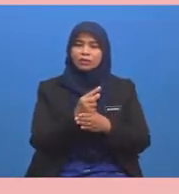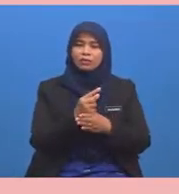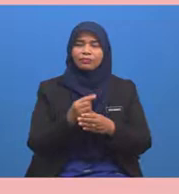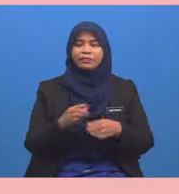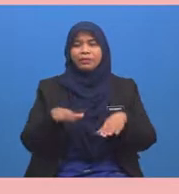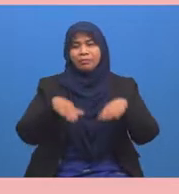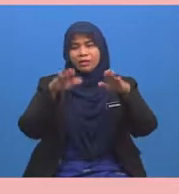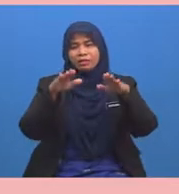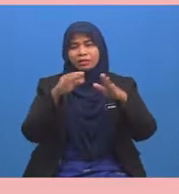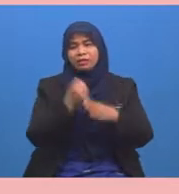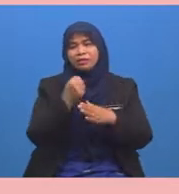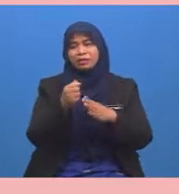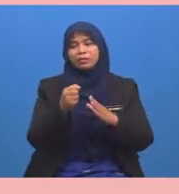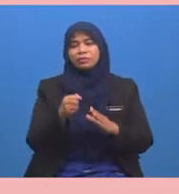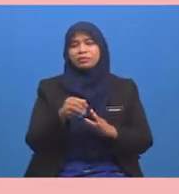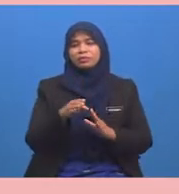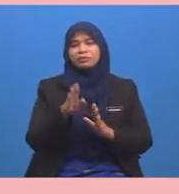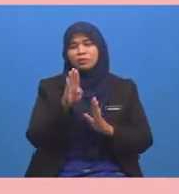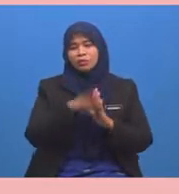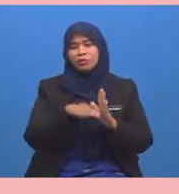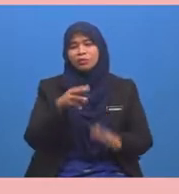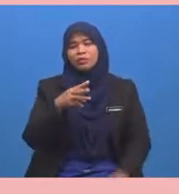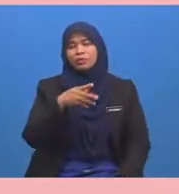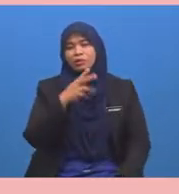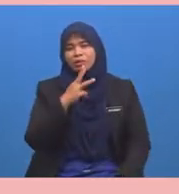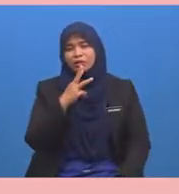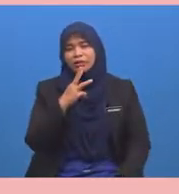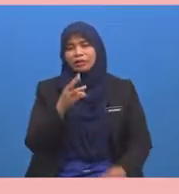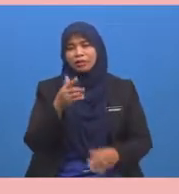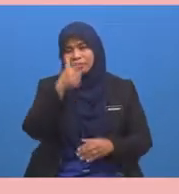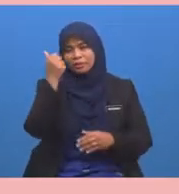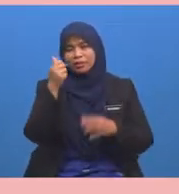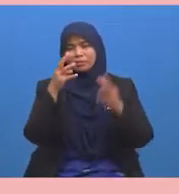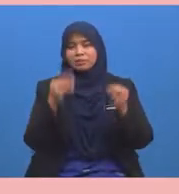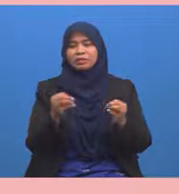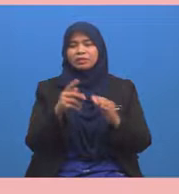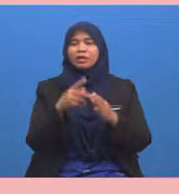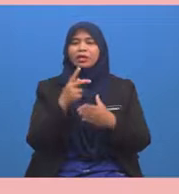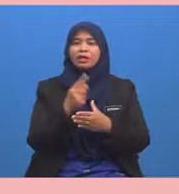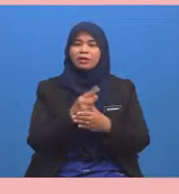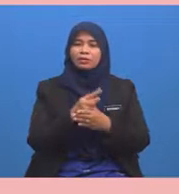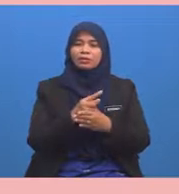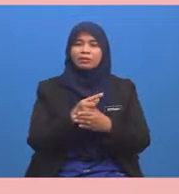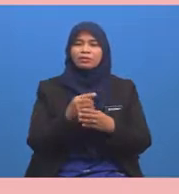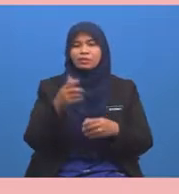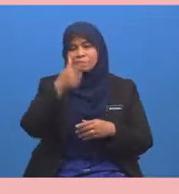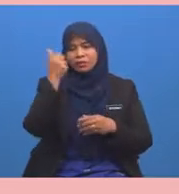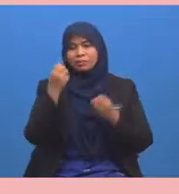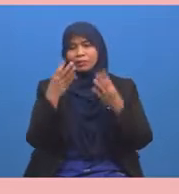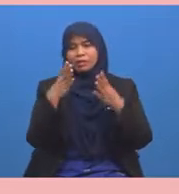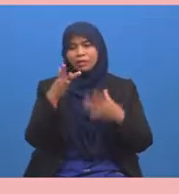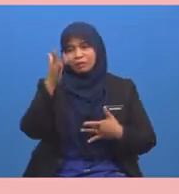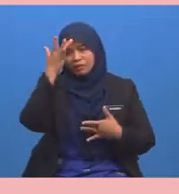air menyebabkan kesihatan manusia akan terjejas. Manusia akan terdedah kepada pelbagai jenis penyakit